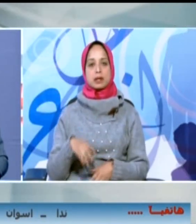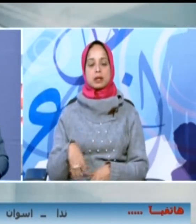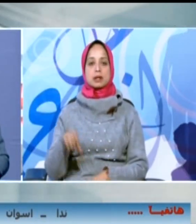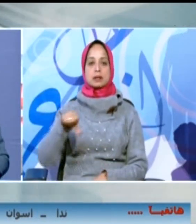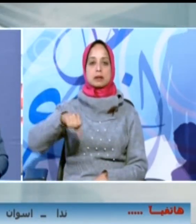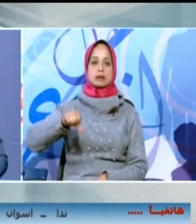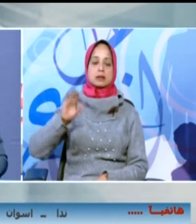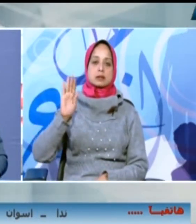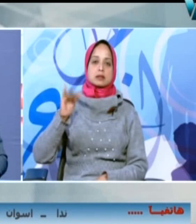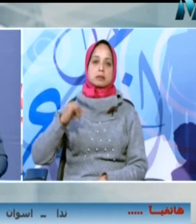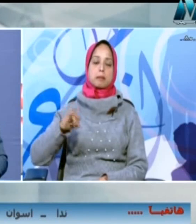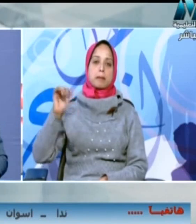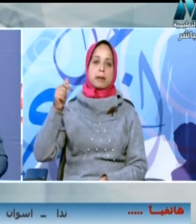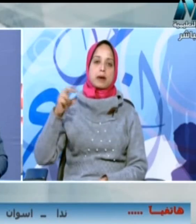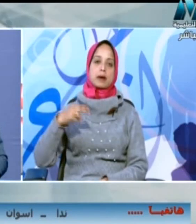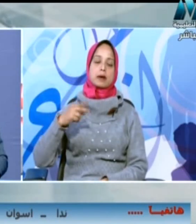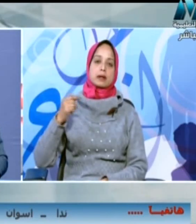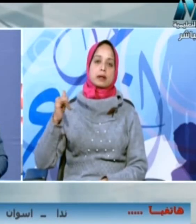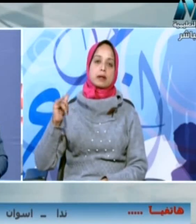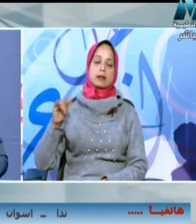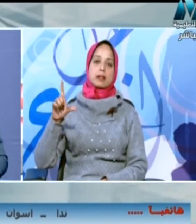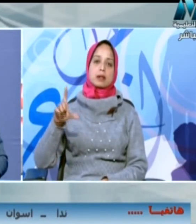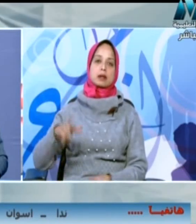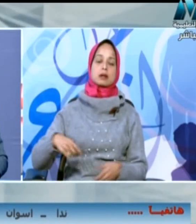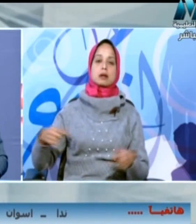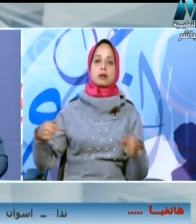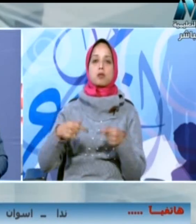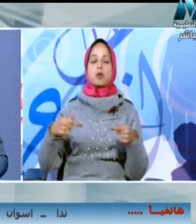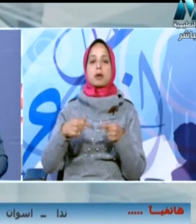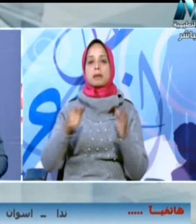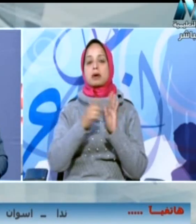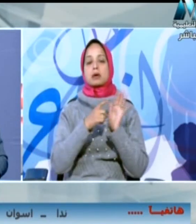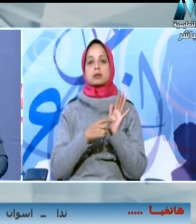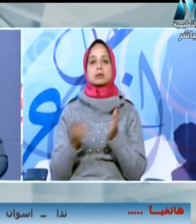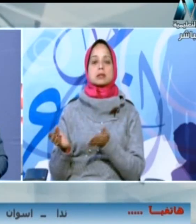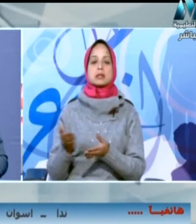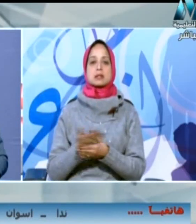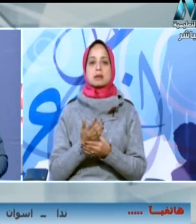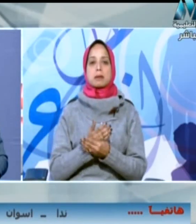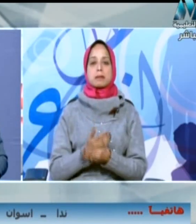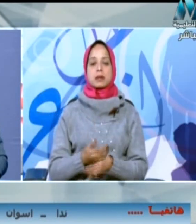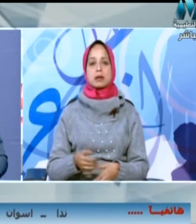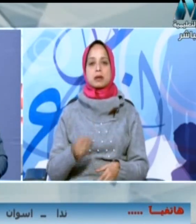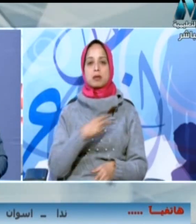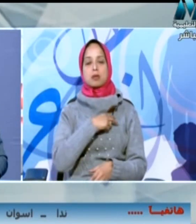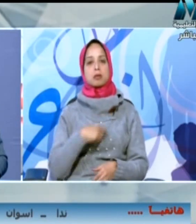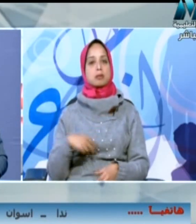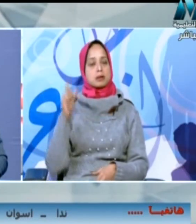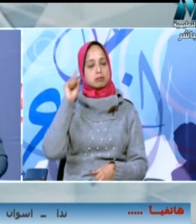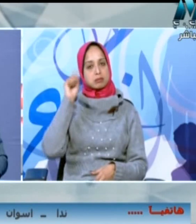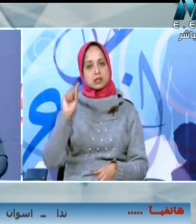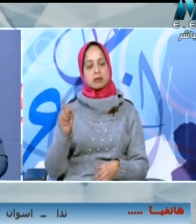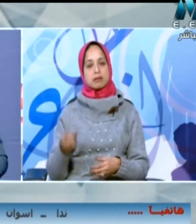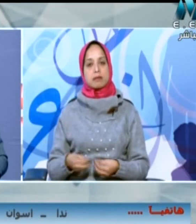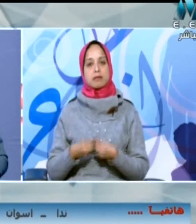ده نظرا لدخول الاستثمارات والاقتراض من الاجانب وعجز الحكومه عن سداد الديون.